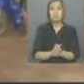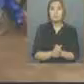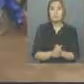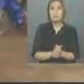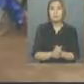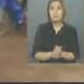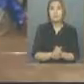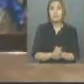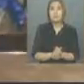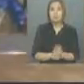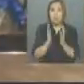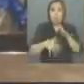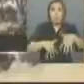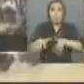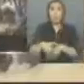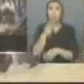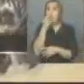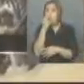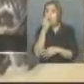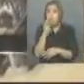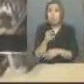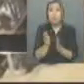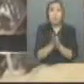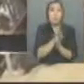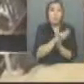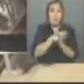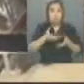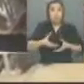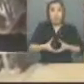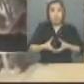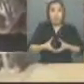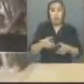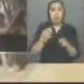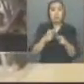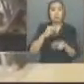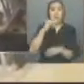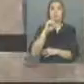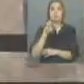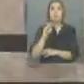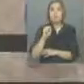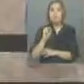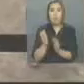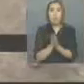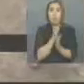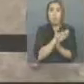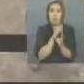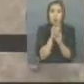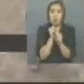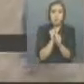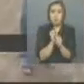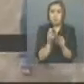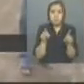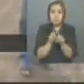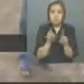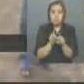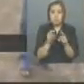าวบ้านจำนวนมากมุงดูสภาพปรักหักพังขององค์พระหลวงพ่อสงฆ์พระพุทธพระรูปเหมือนที่ใหญ่ที่สุดในโลกที่อยู่ระหว่าง